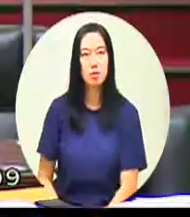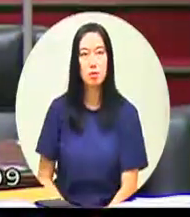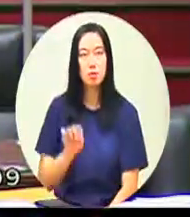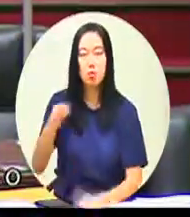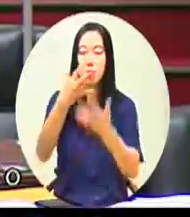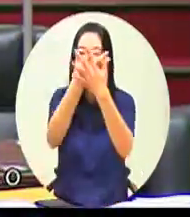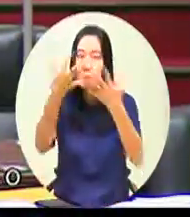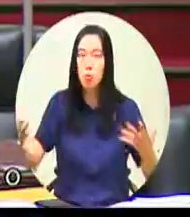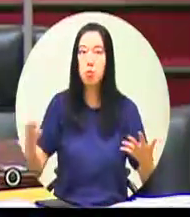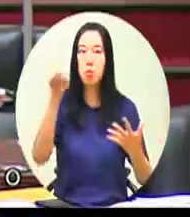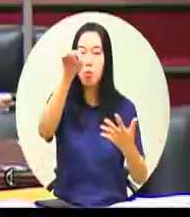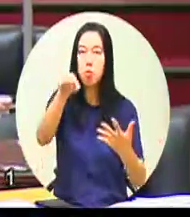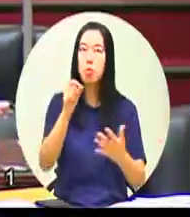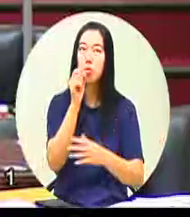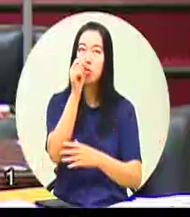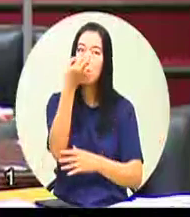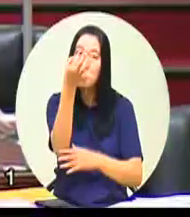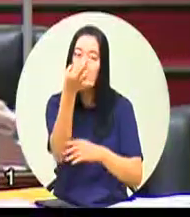要不要钱？